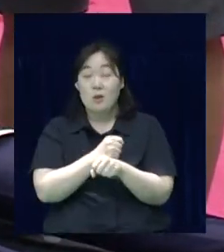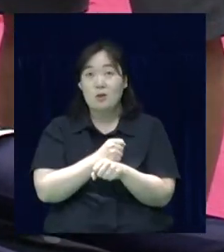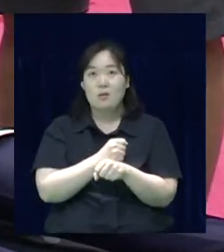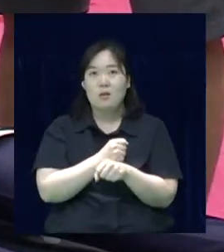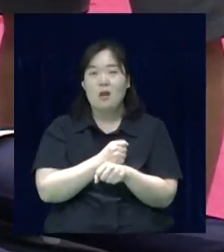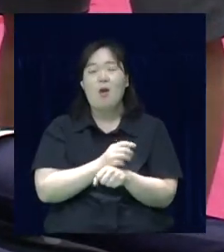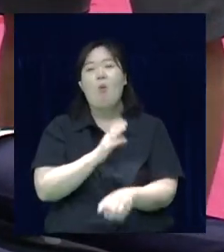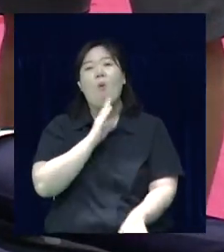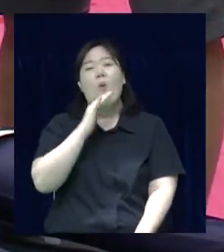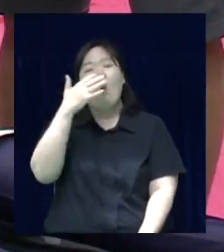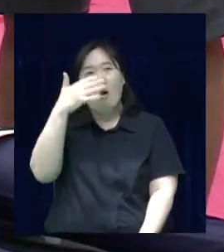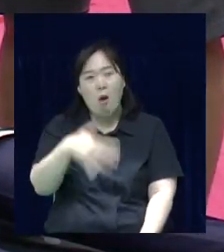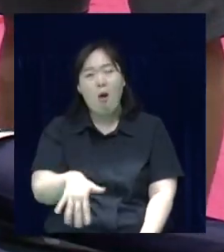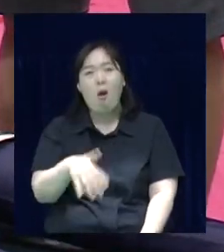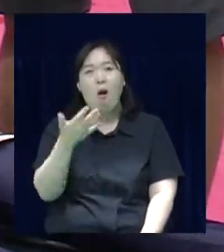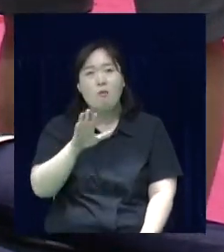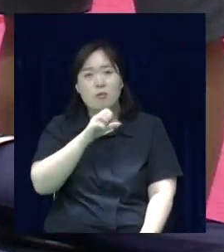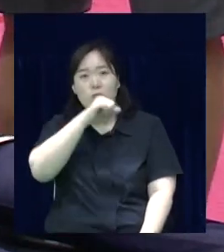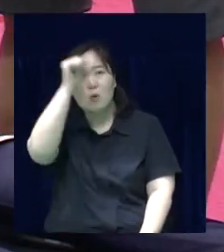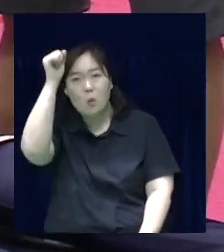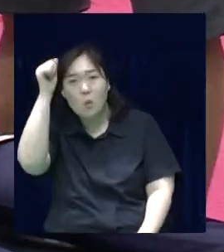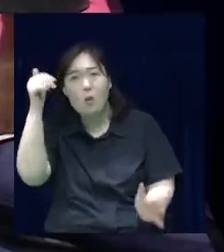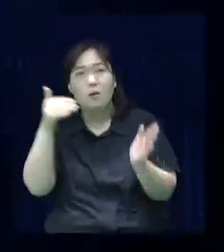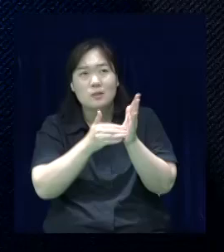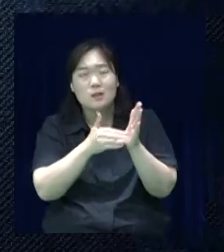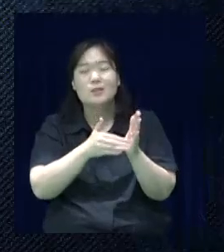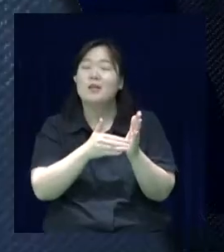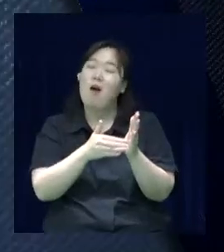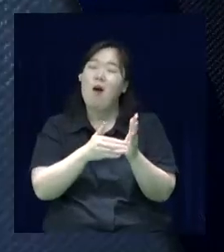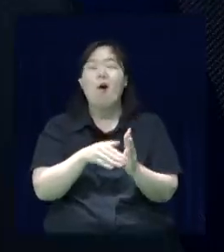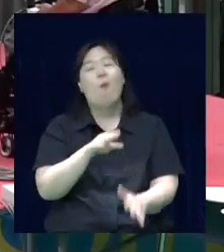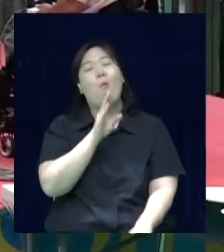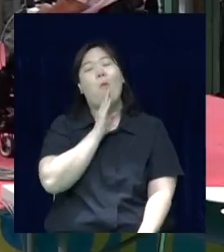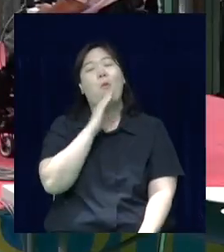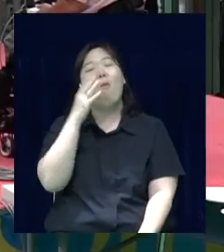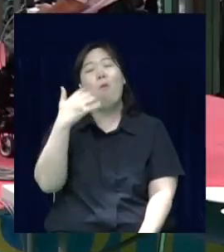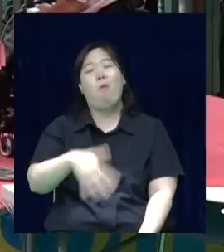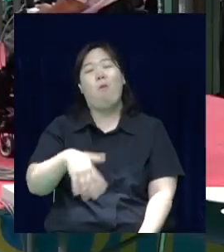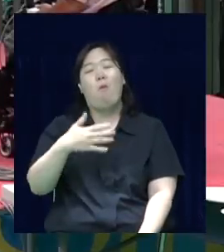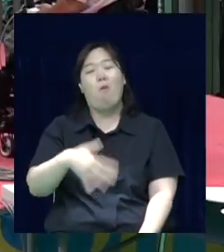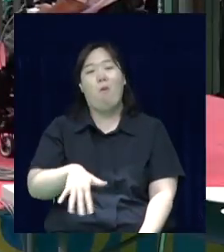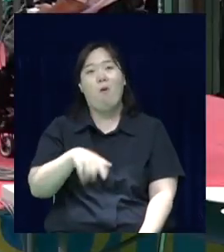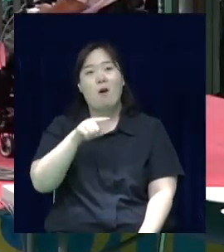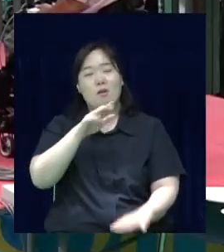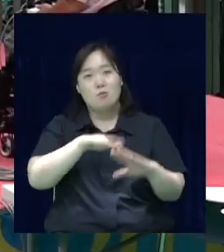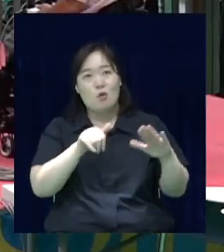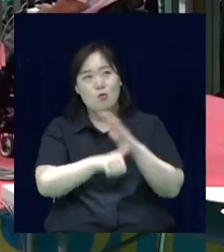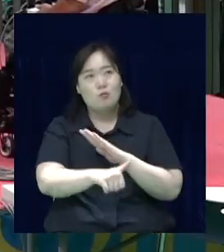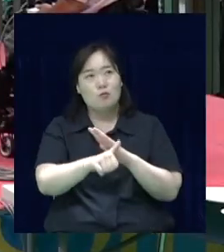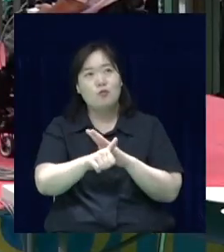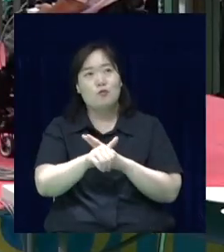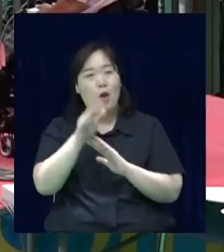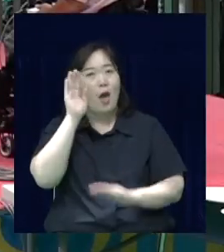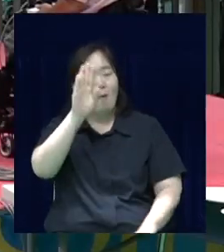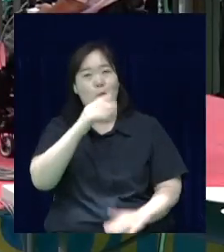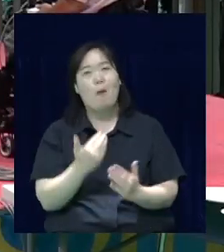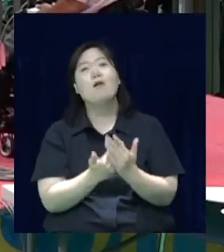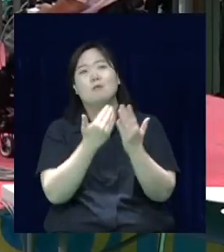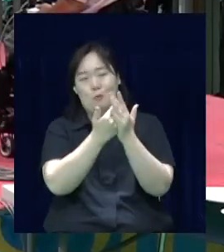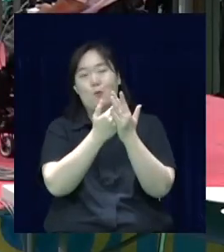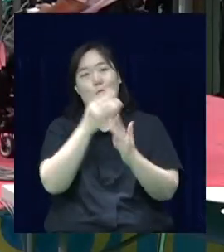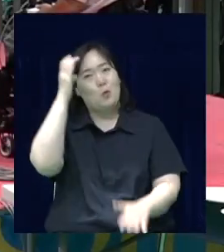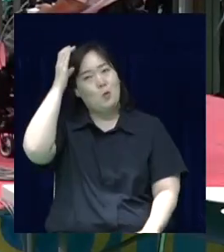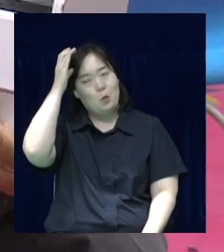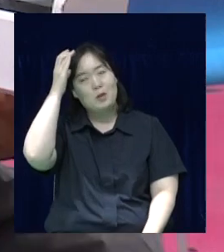너무나도 대단한데 거기에 예. 더불어서 성공까지 했다라는 거는 예. 이 선수의 가능성도 충분히 높다라고 볼 수 있겠습니다. 스포츠의